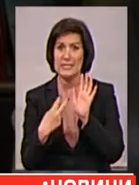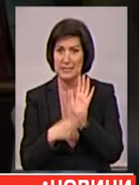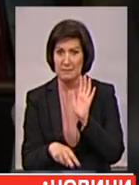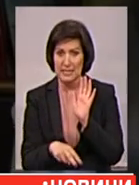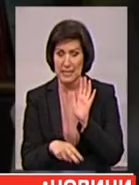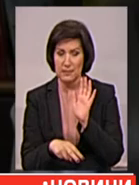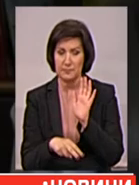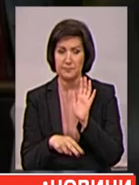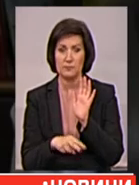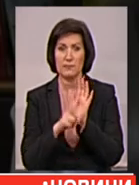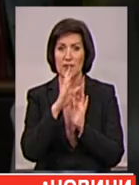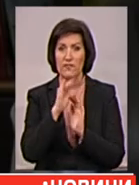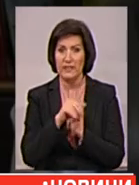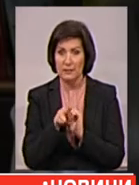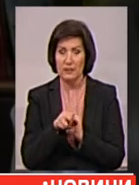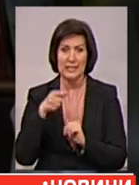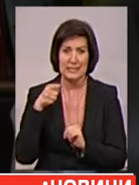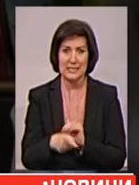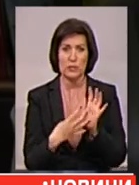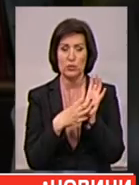970 від